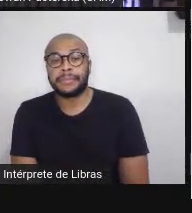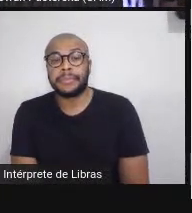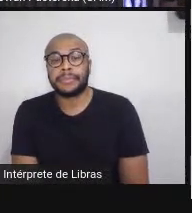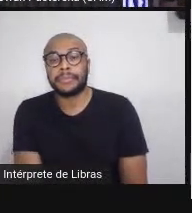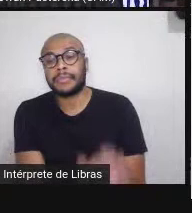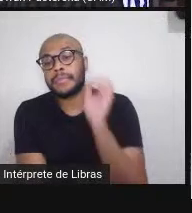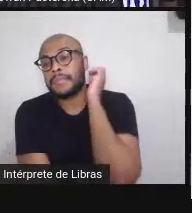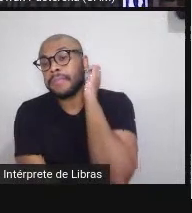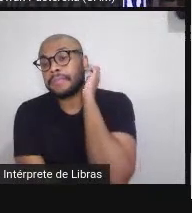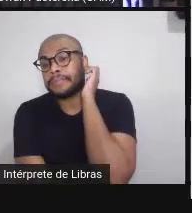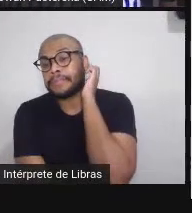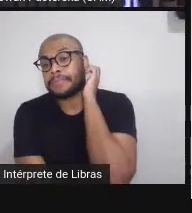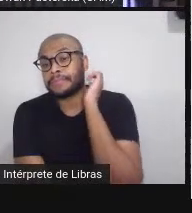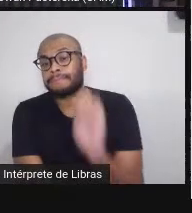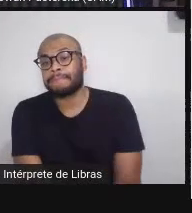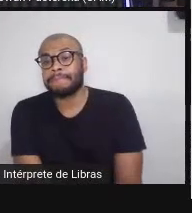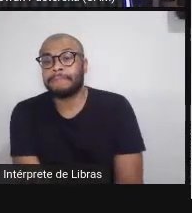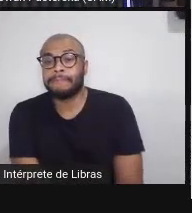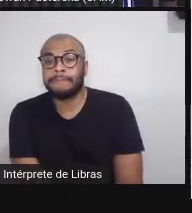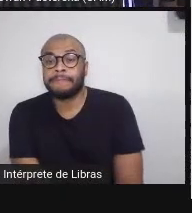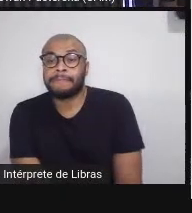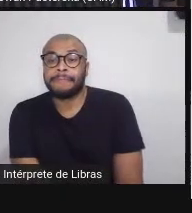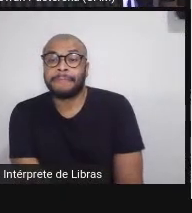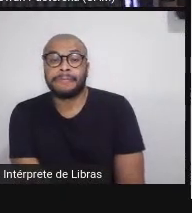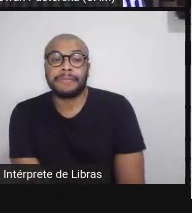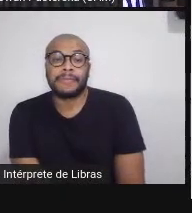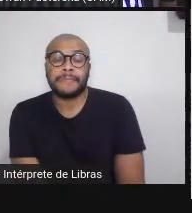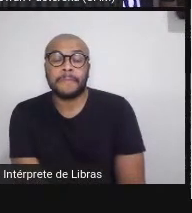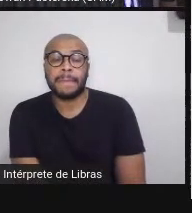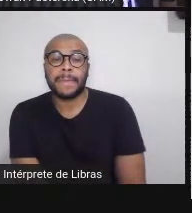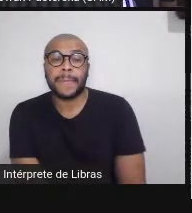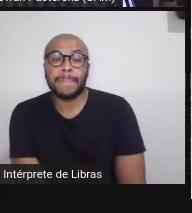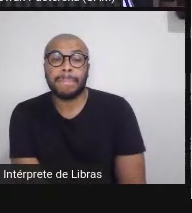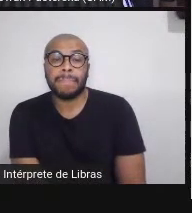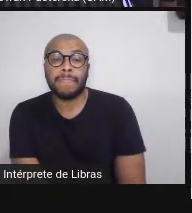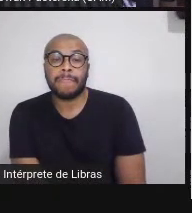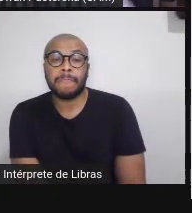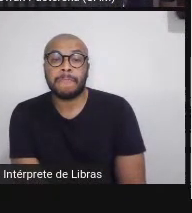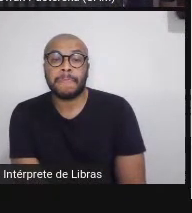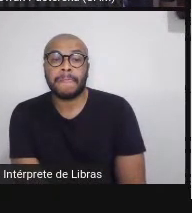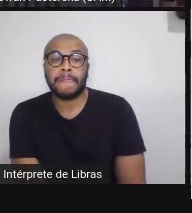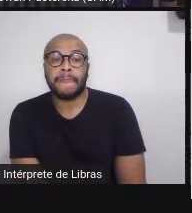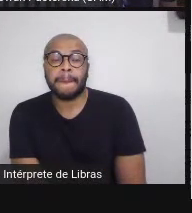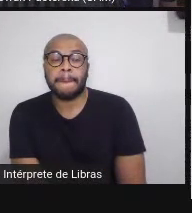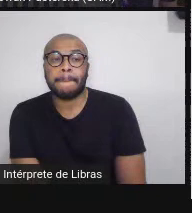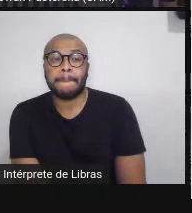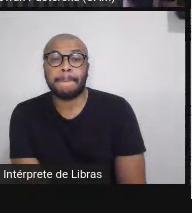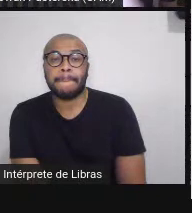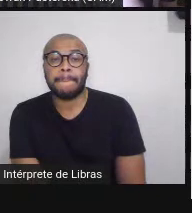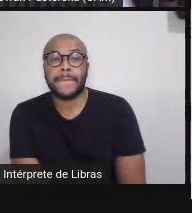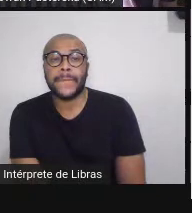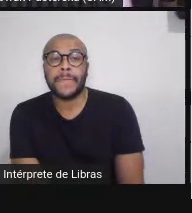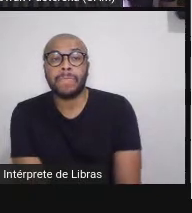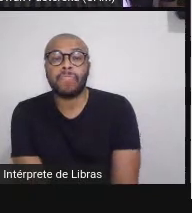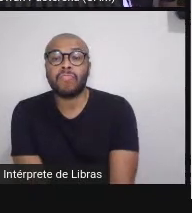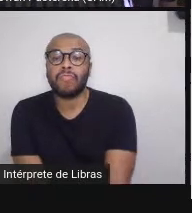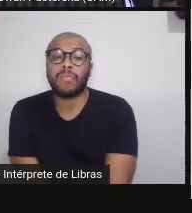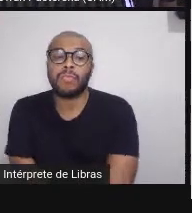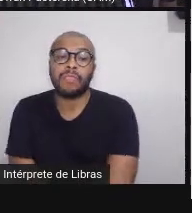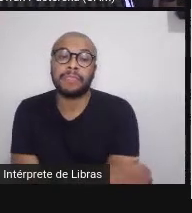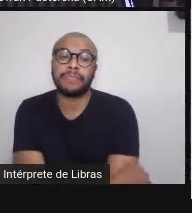I teraz prezentuję Państwu listę współczesnych najczęstszych polskich nazwisk. Co roku ta lista